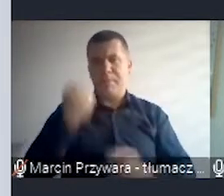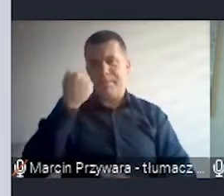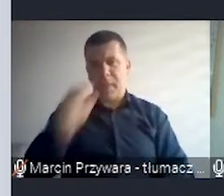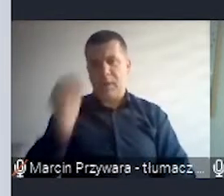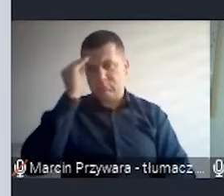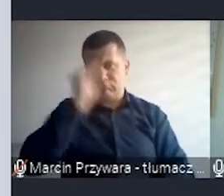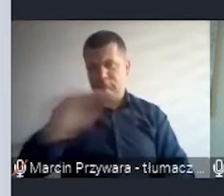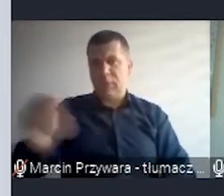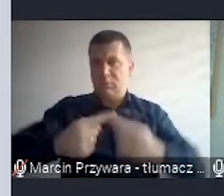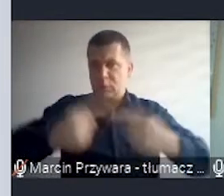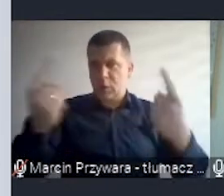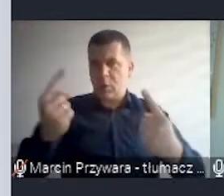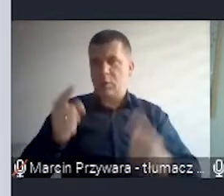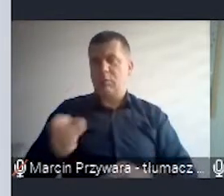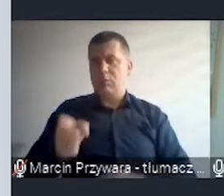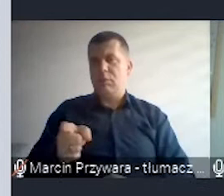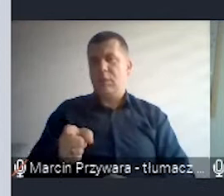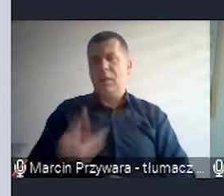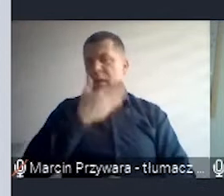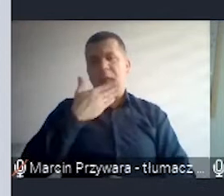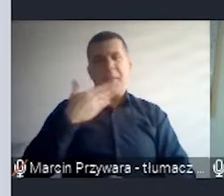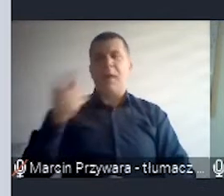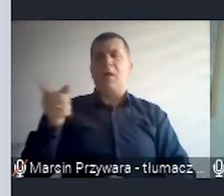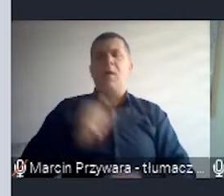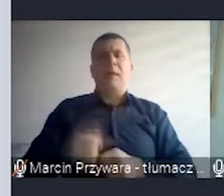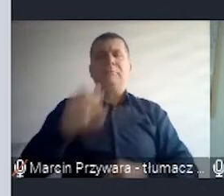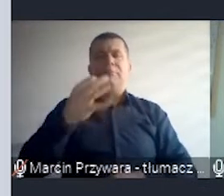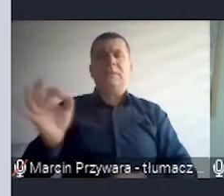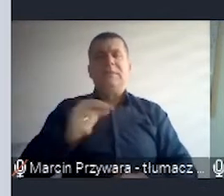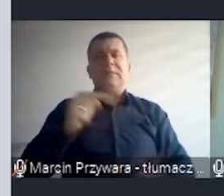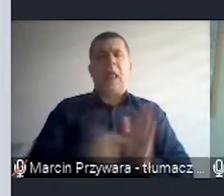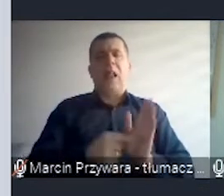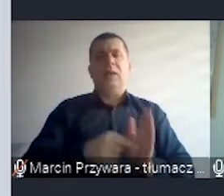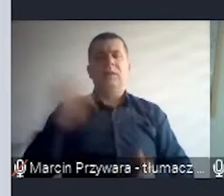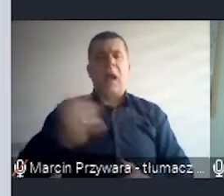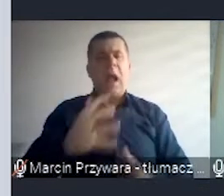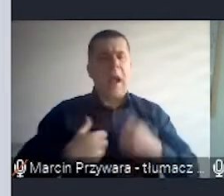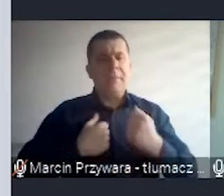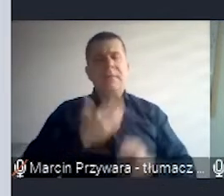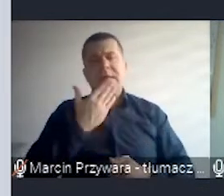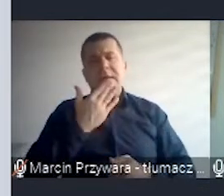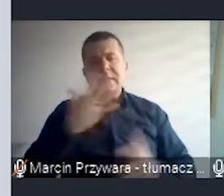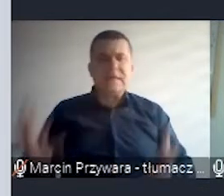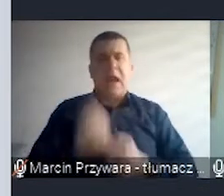tym przekonać, on absolutnie nie ma na celu za wszelką cenę znalezienia błędów.